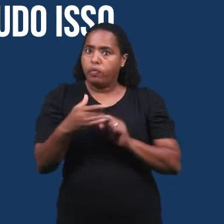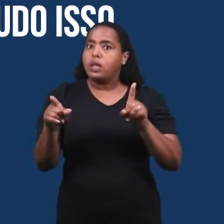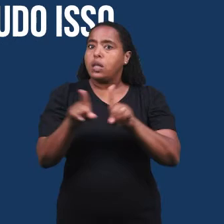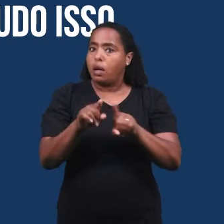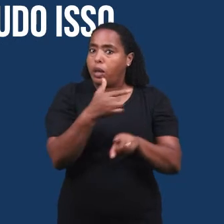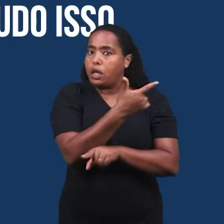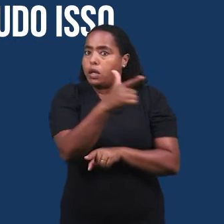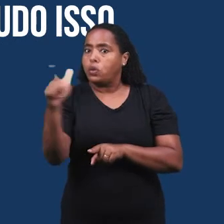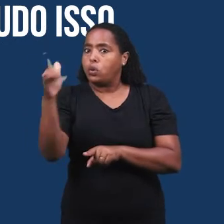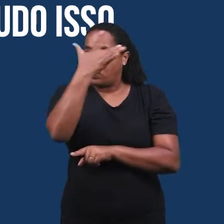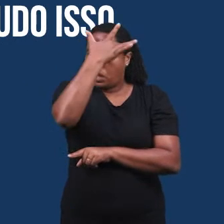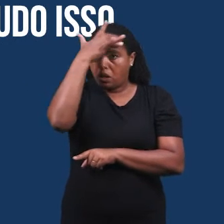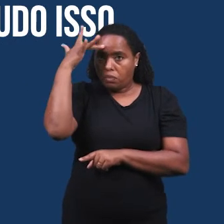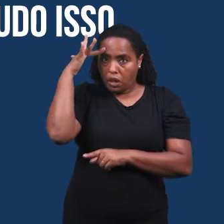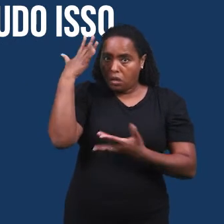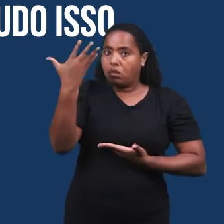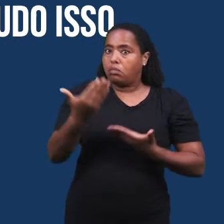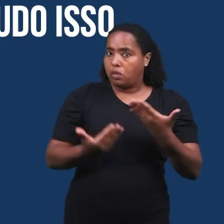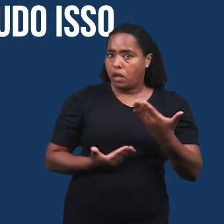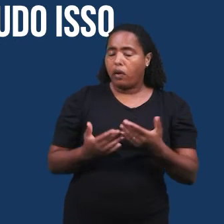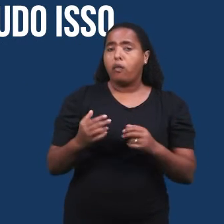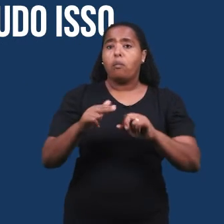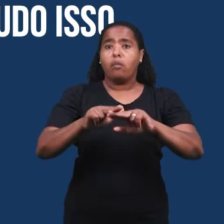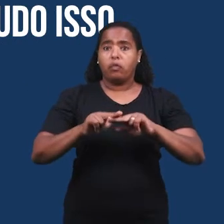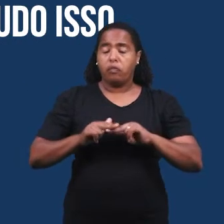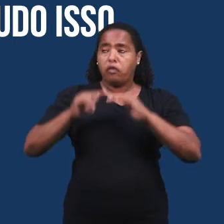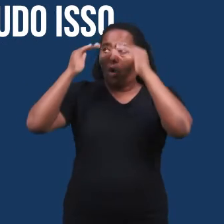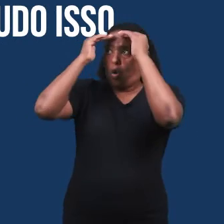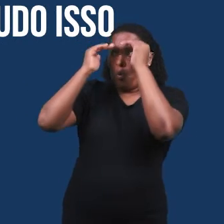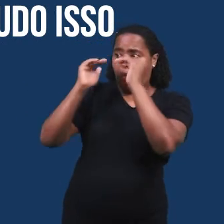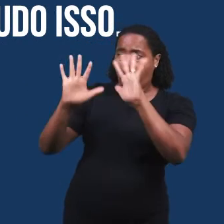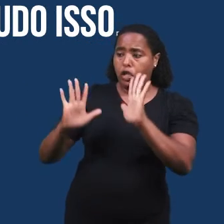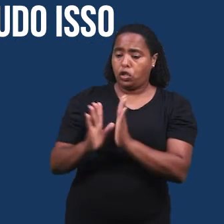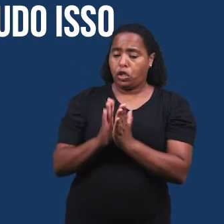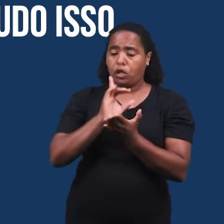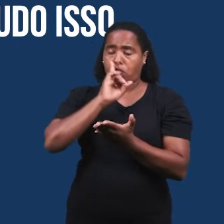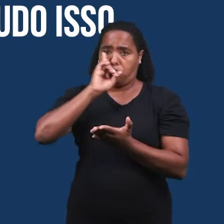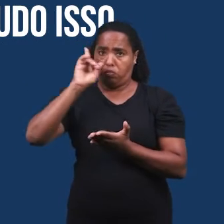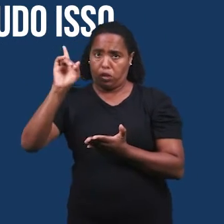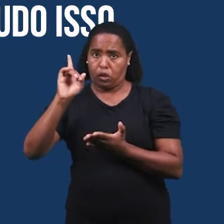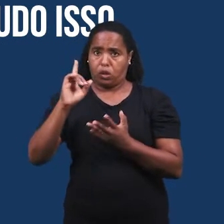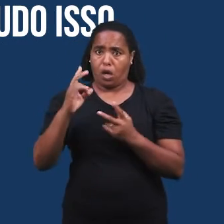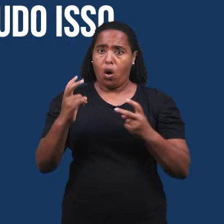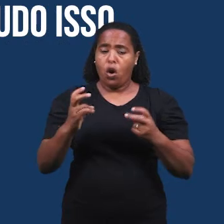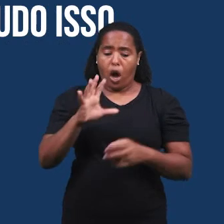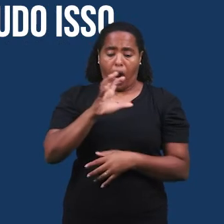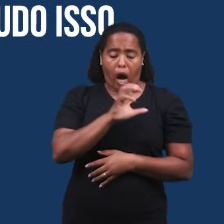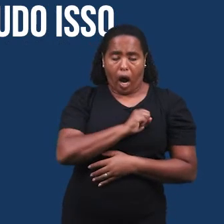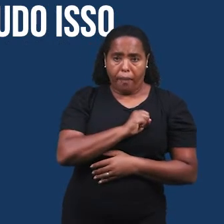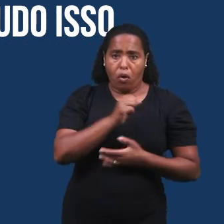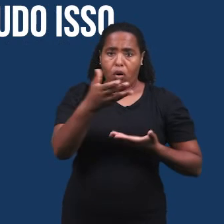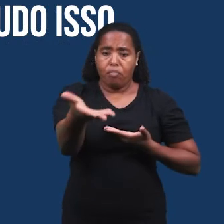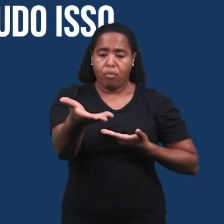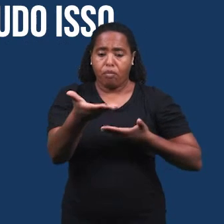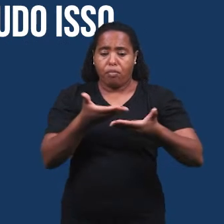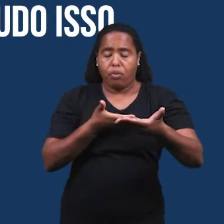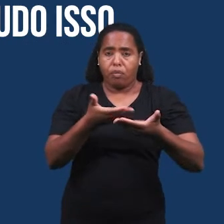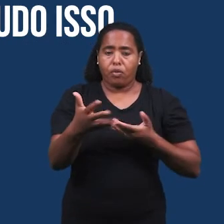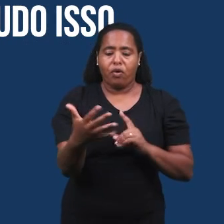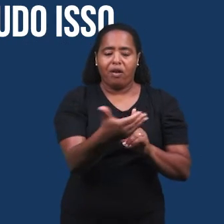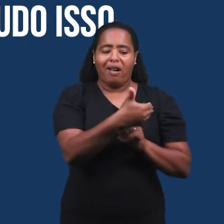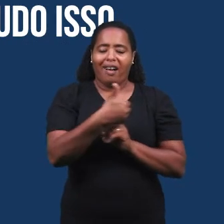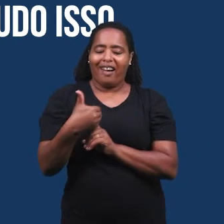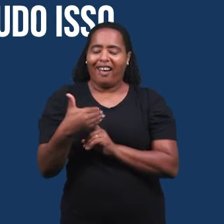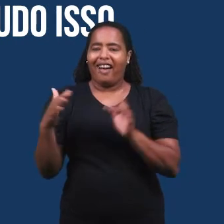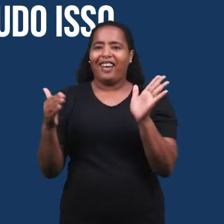здоровье наше и здоровье наших братьев и сестер. Все это в послушании слова. Будем любить друг друга. И так